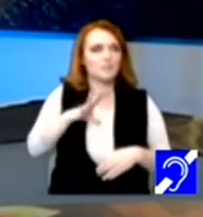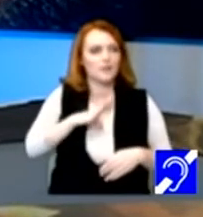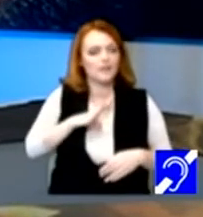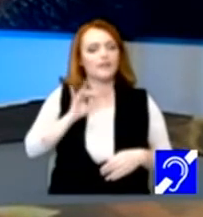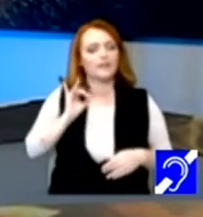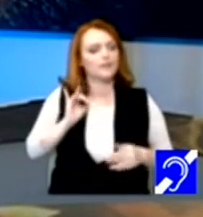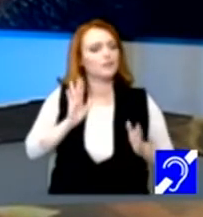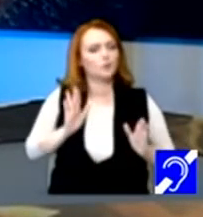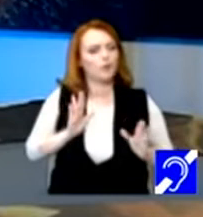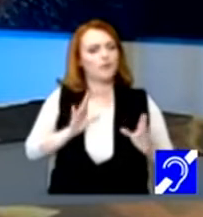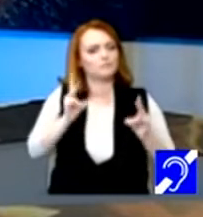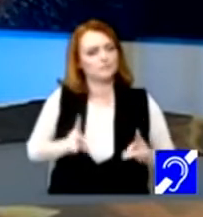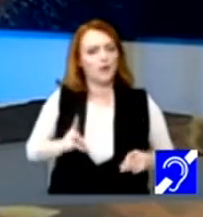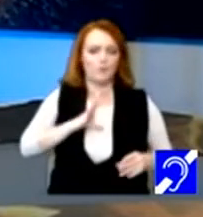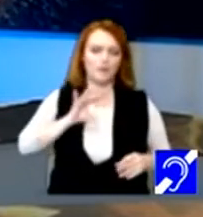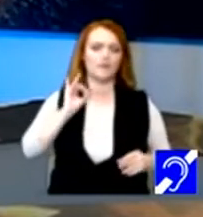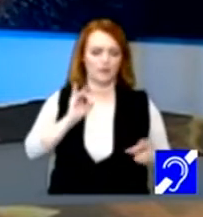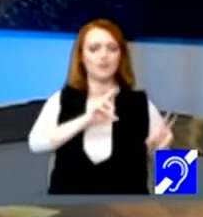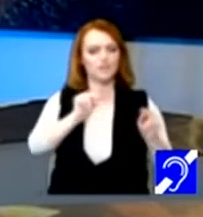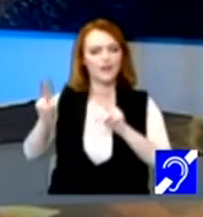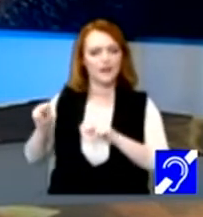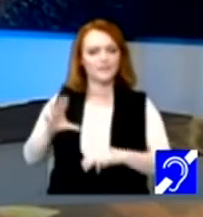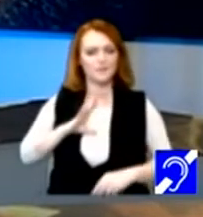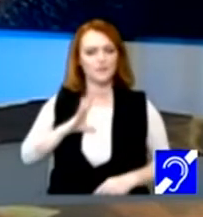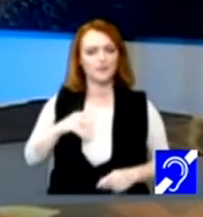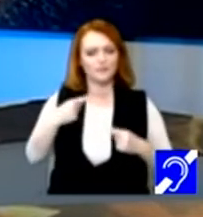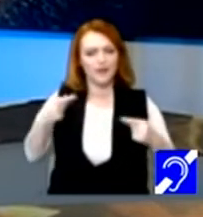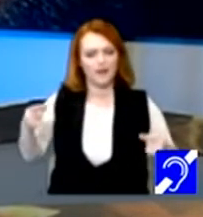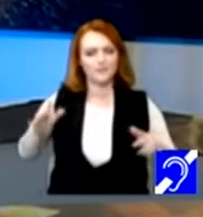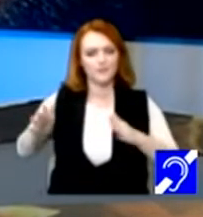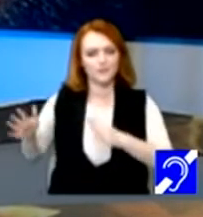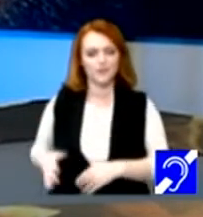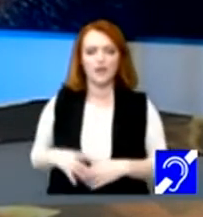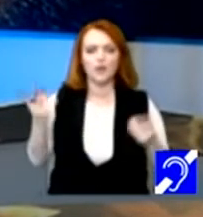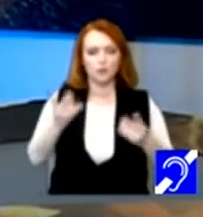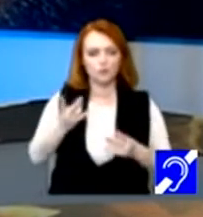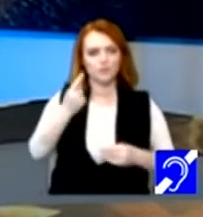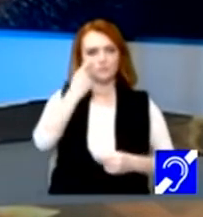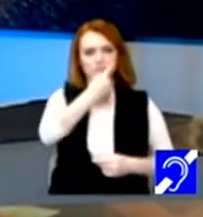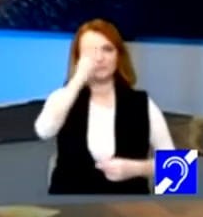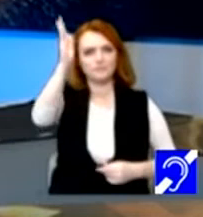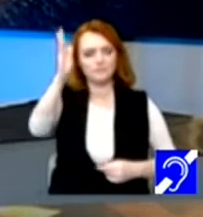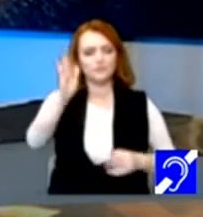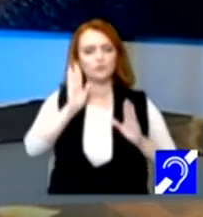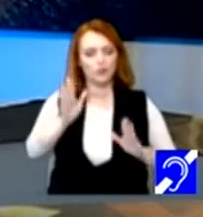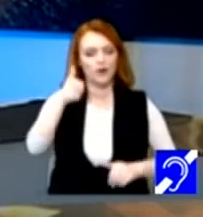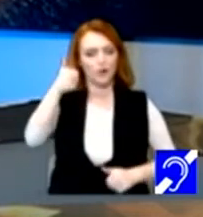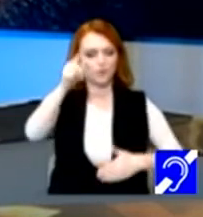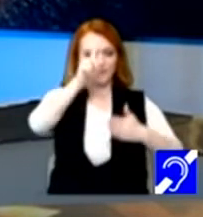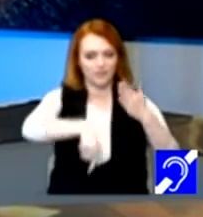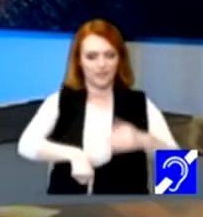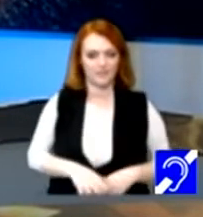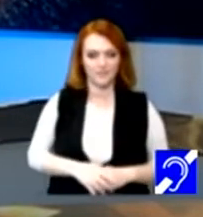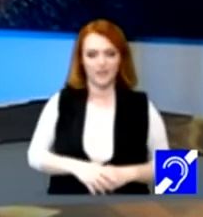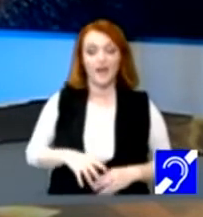momente fericite sau mici bucurii, care astăzi ne fac să privim cu optimism în anul viitor. Vom păși în anul tigrului, în speranța că